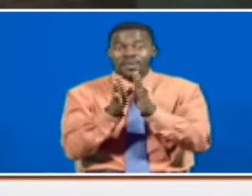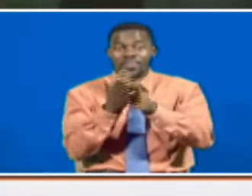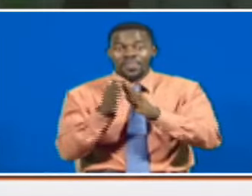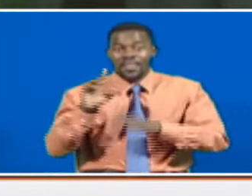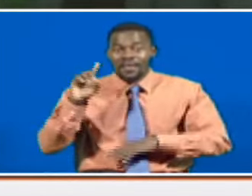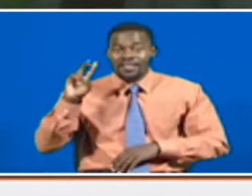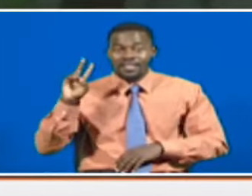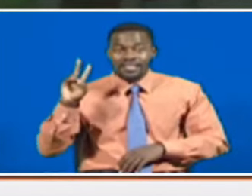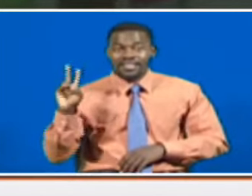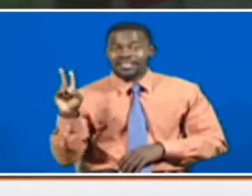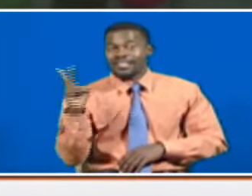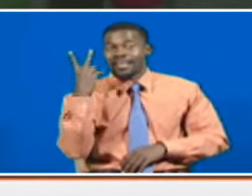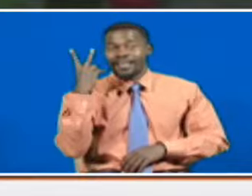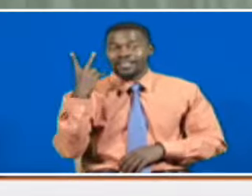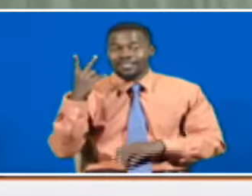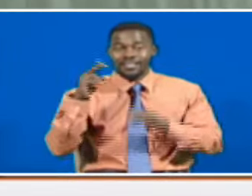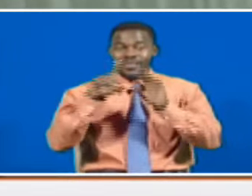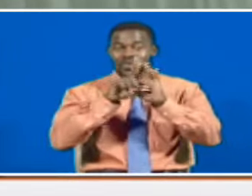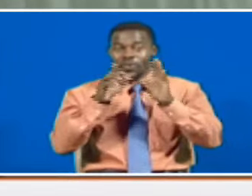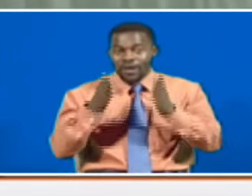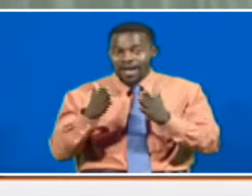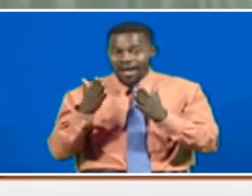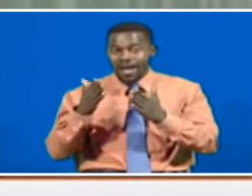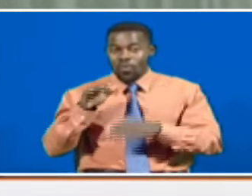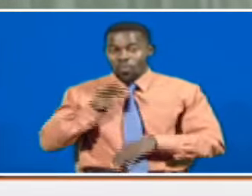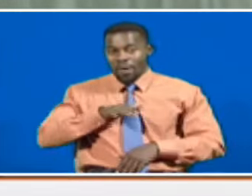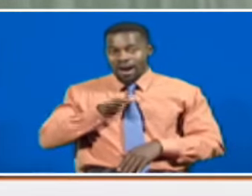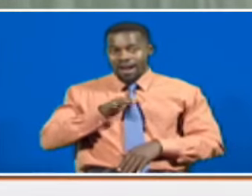wa pili kushikilia wadhifa huo.